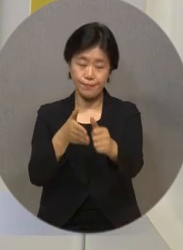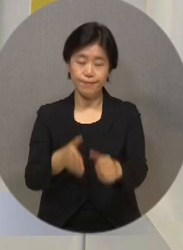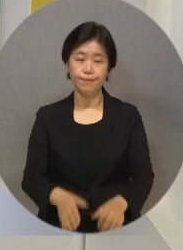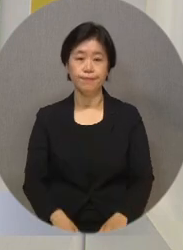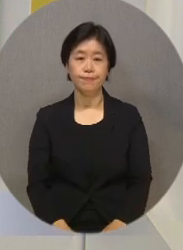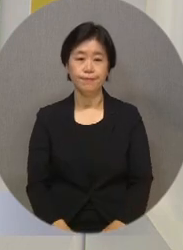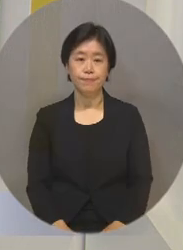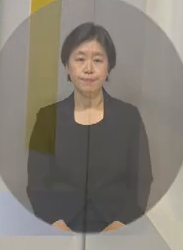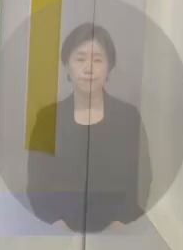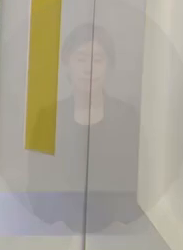있습니다